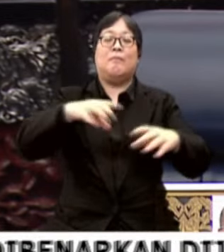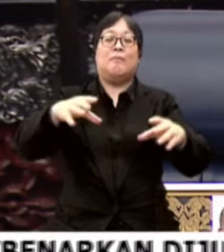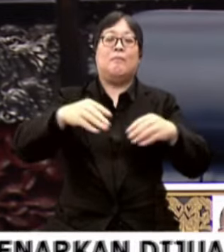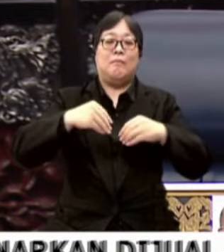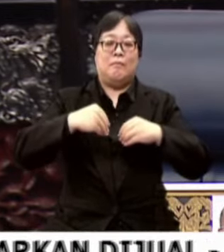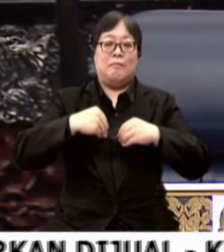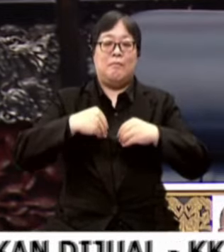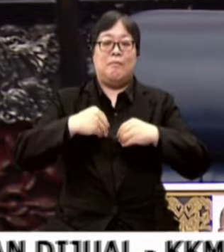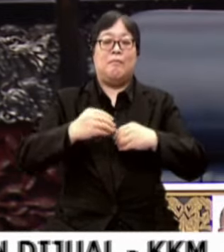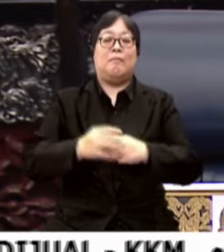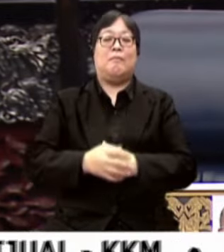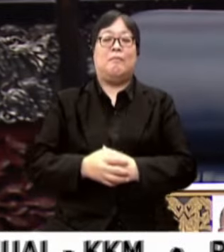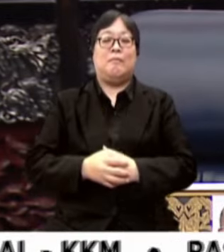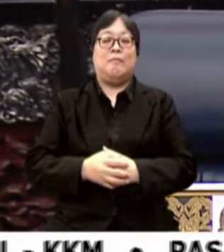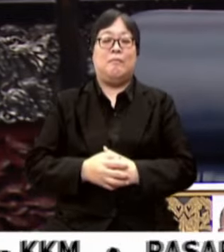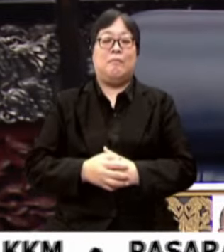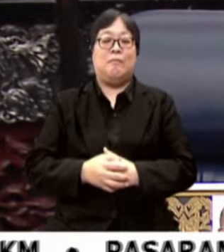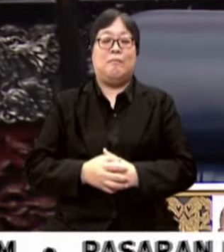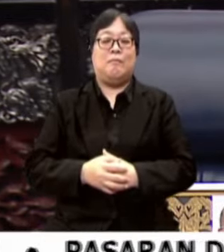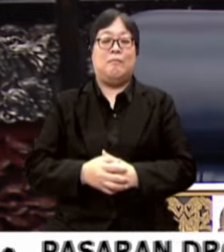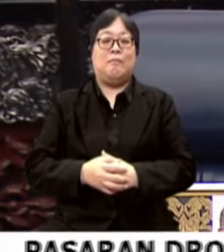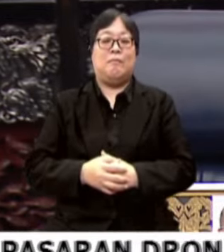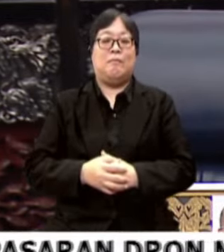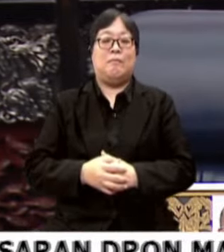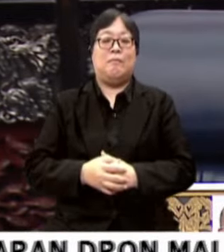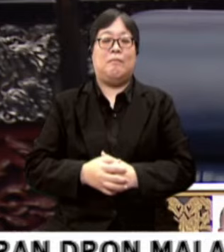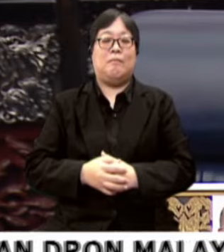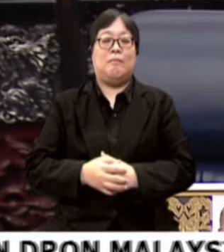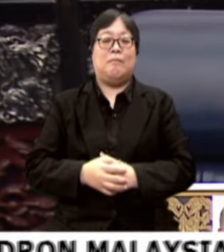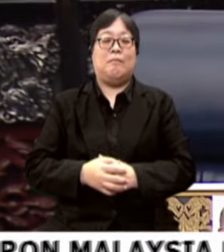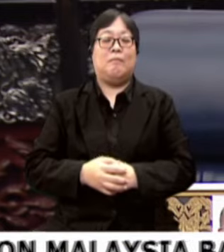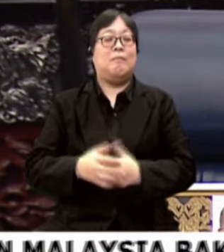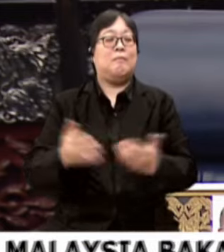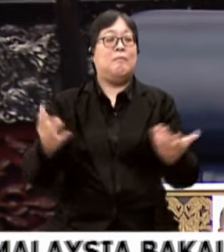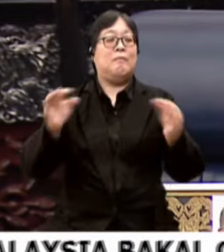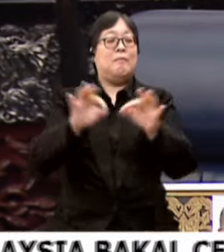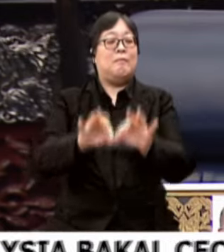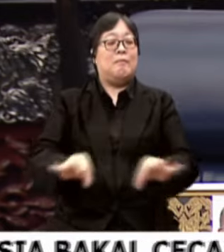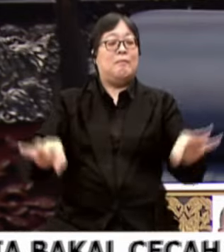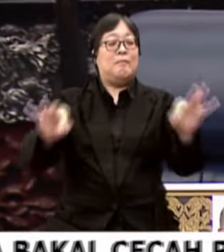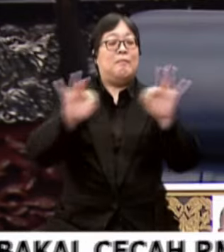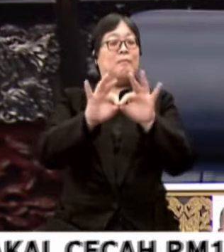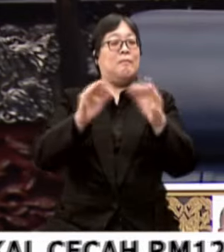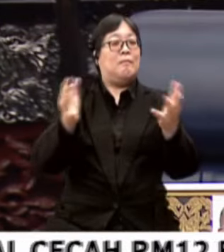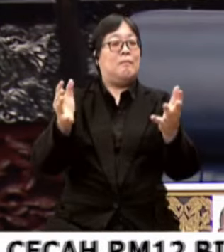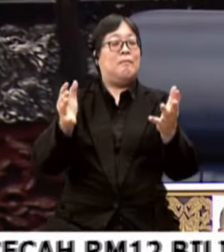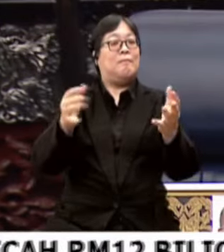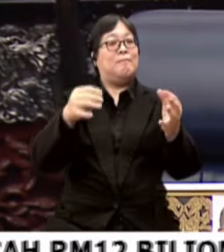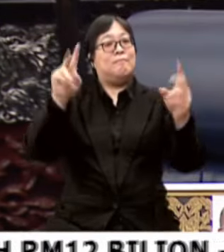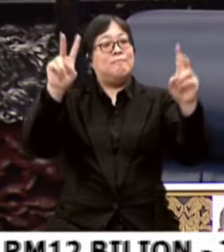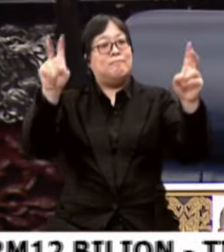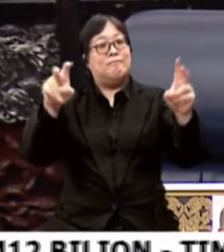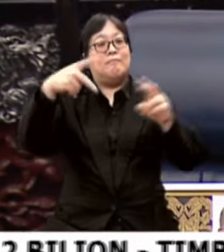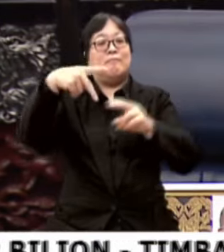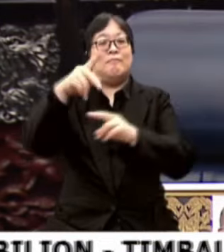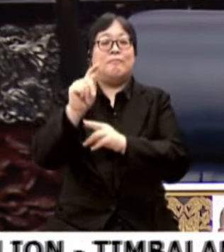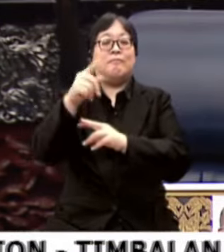hakikat yaitu yang penting dalam kita bercakap mengenai